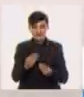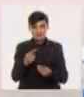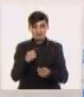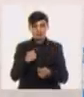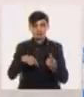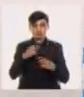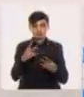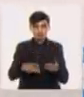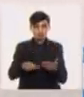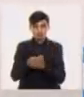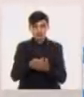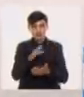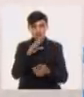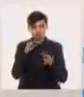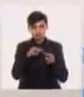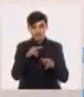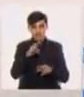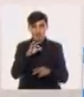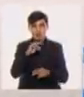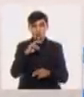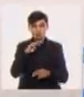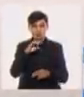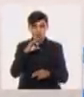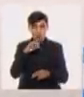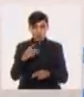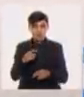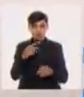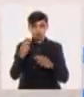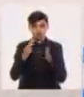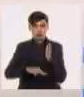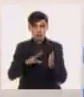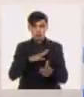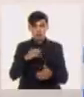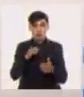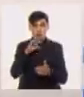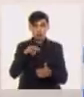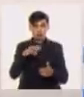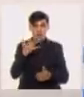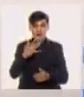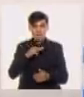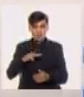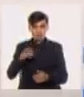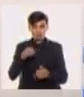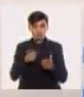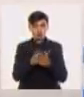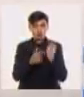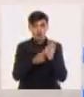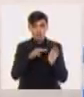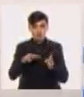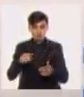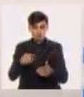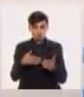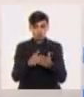должны предоставить валютный контроль. Нам наложили штрафы от 5 миллионов до 7 миллионов. У нас выхода нету, как выйти